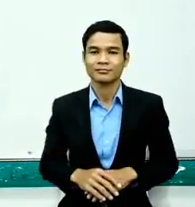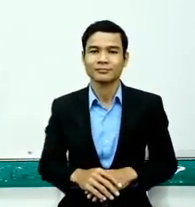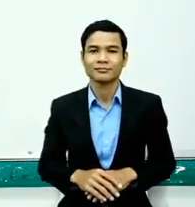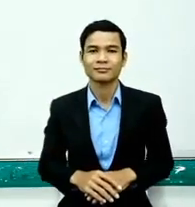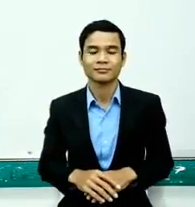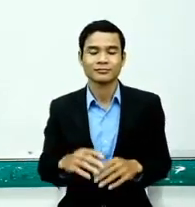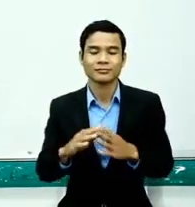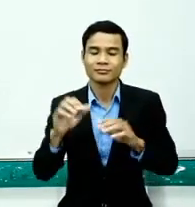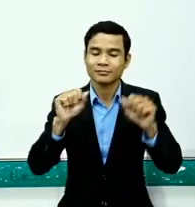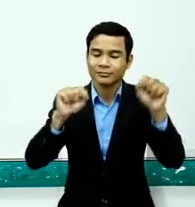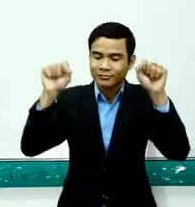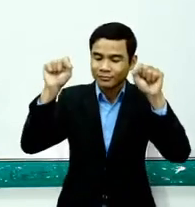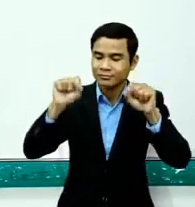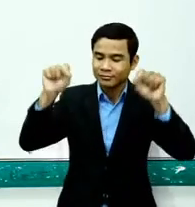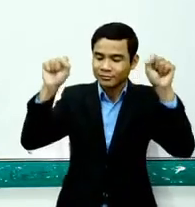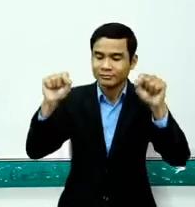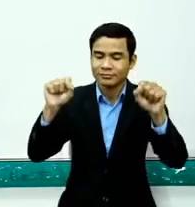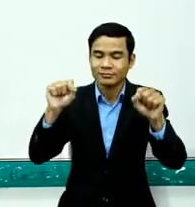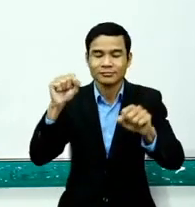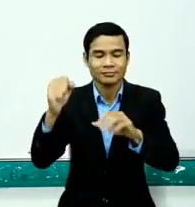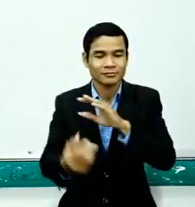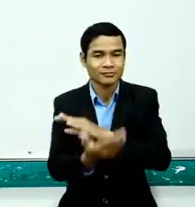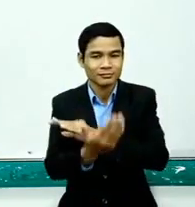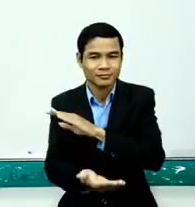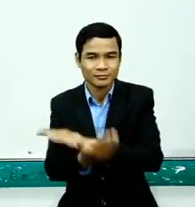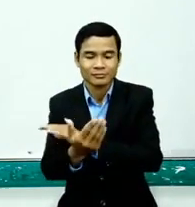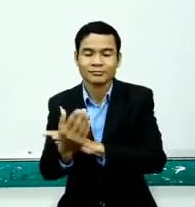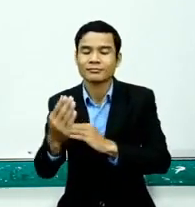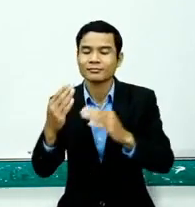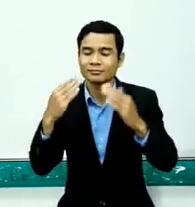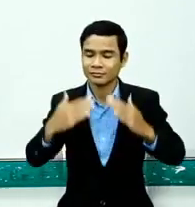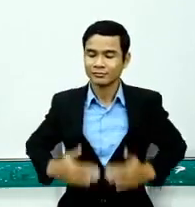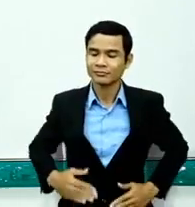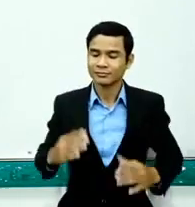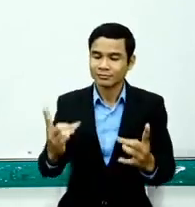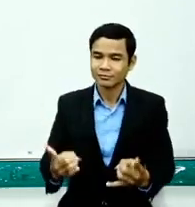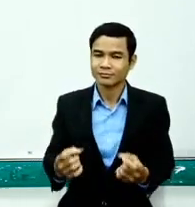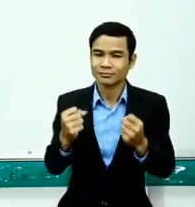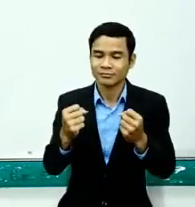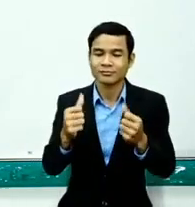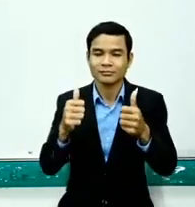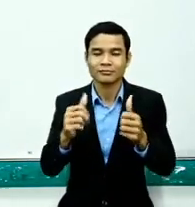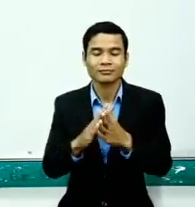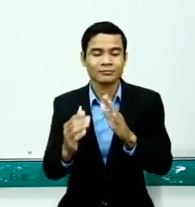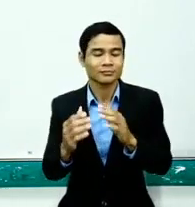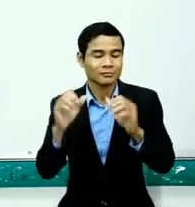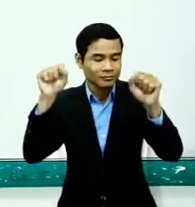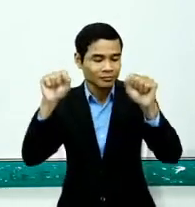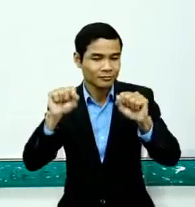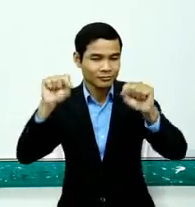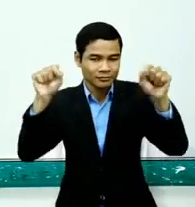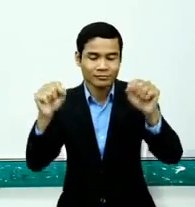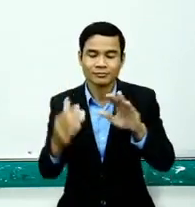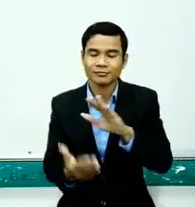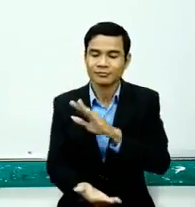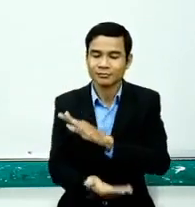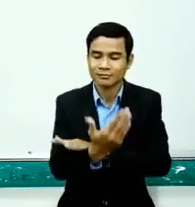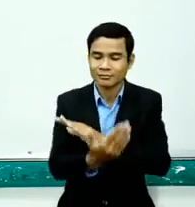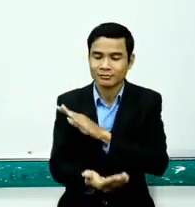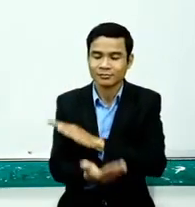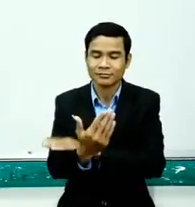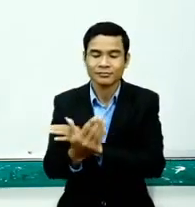ហាត់ប្រានរាល់ព្រឹងរៀងកាយមាំល្អហ hát pran rò prang